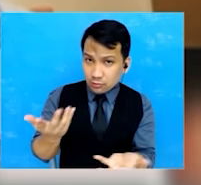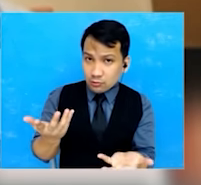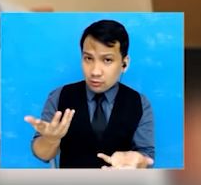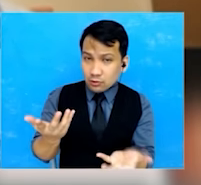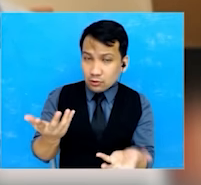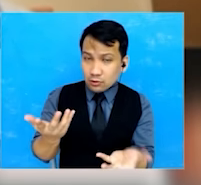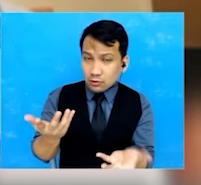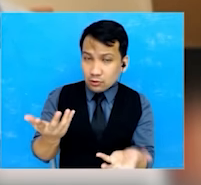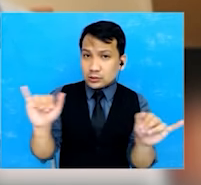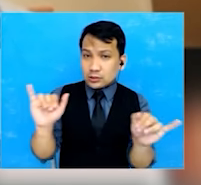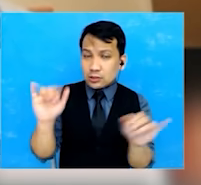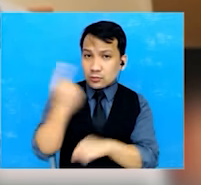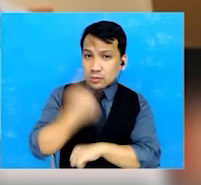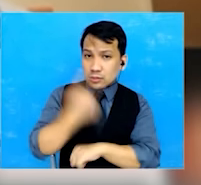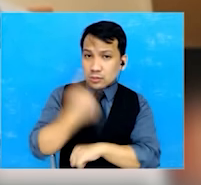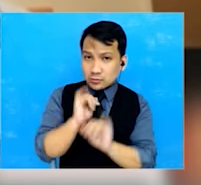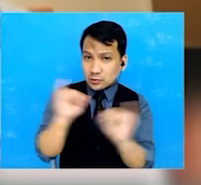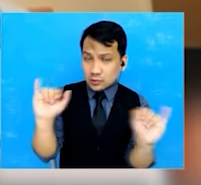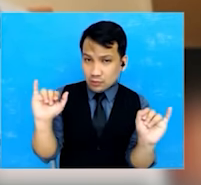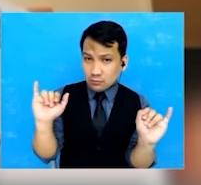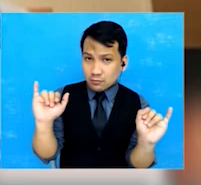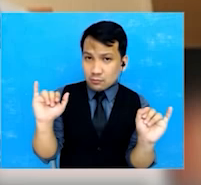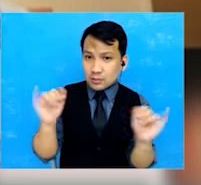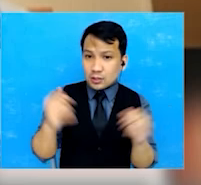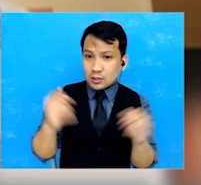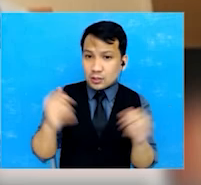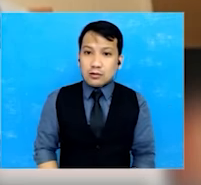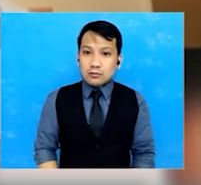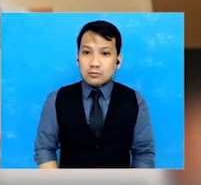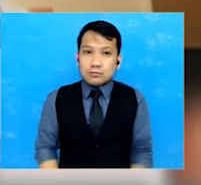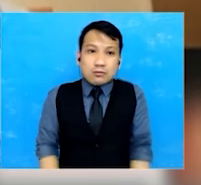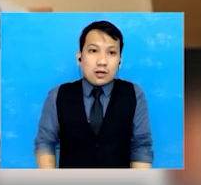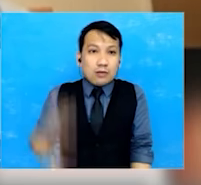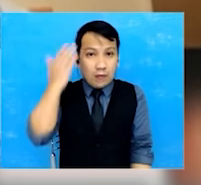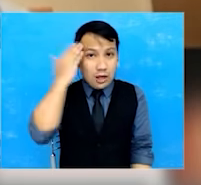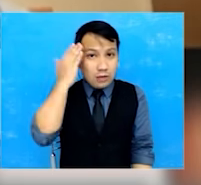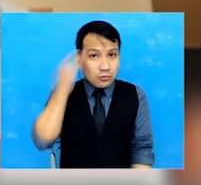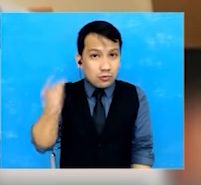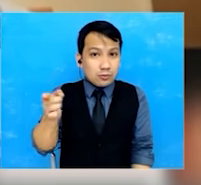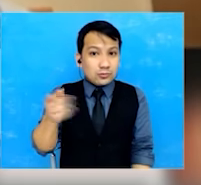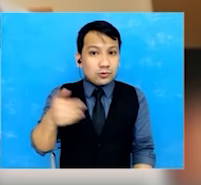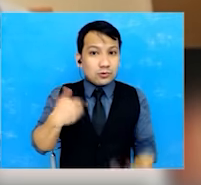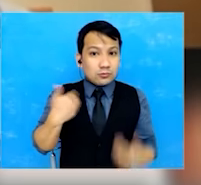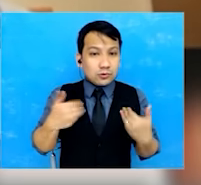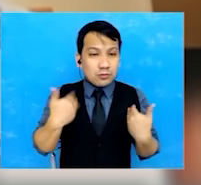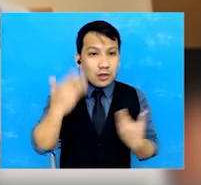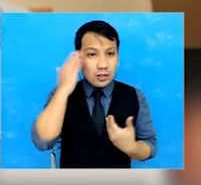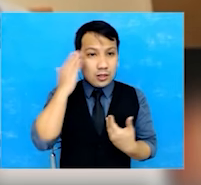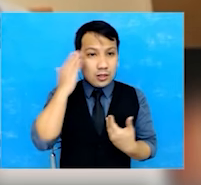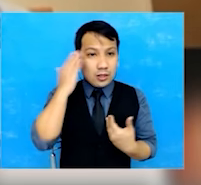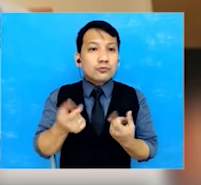day? On the same day. I hope you know what you're doing, young lady.